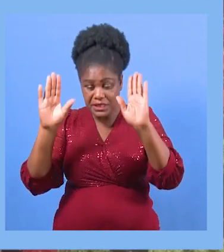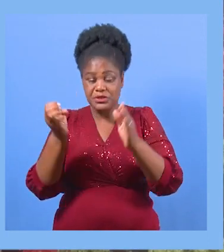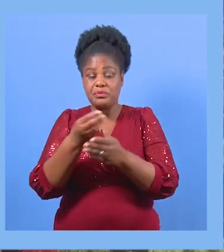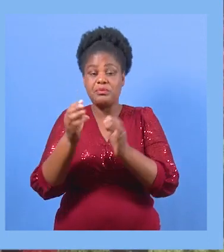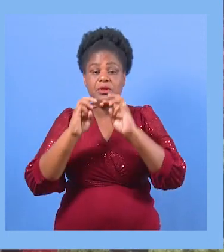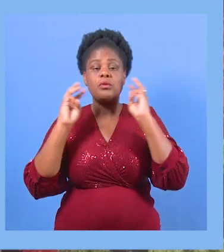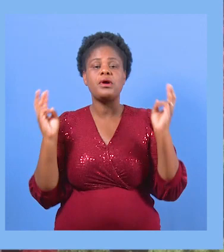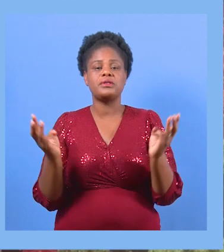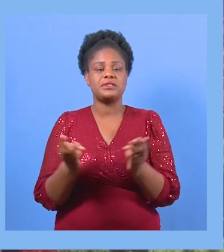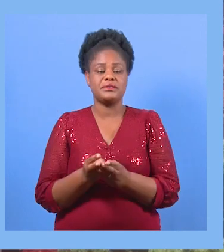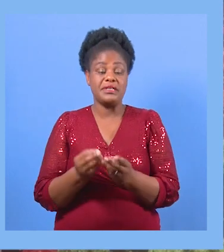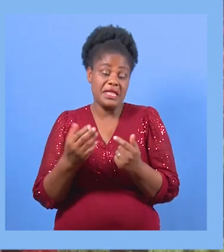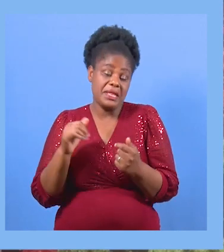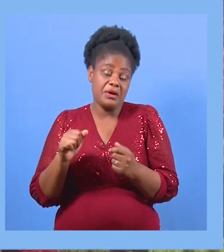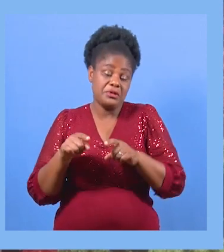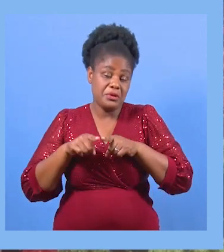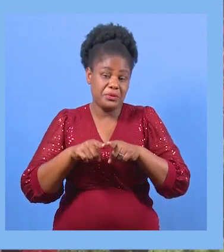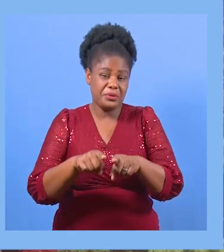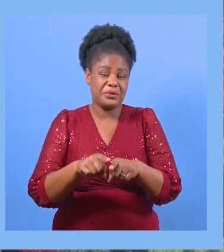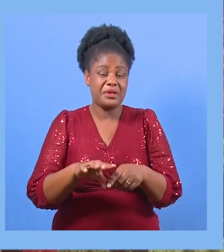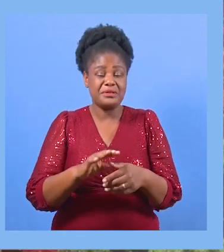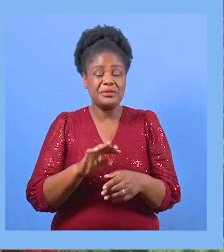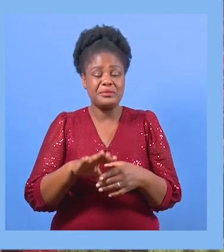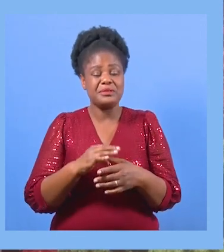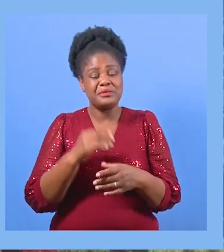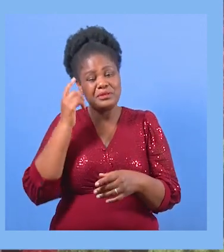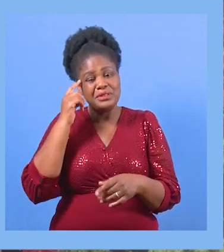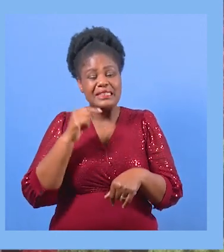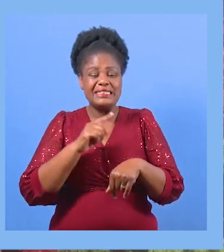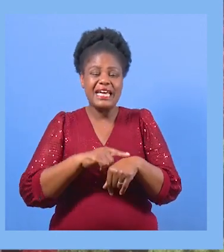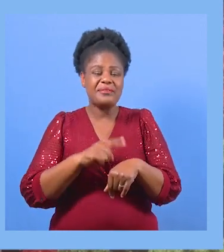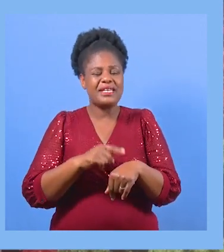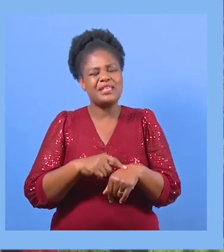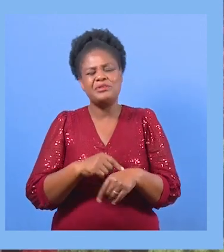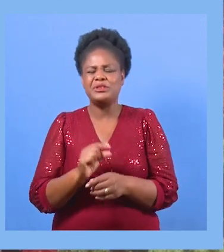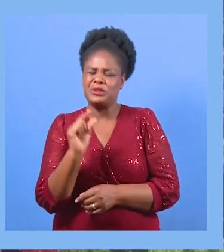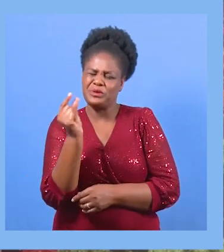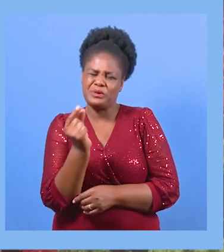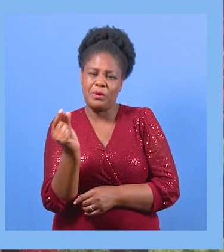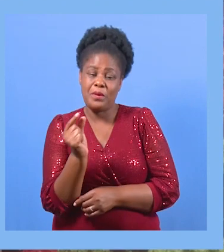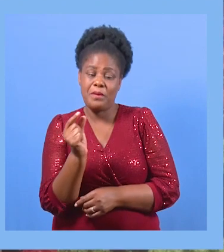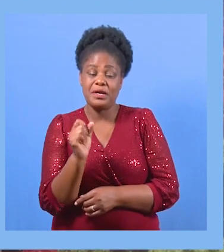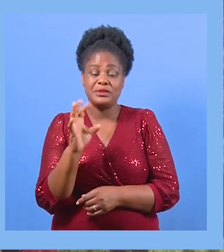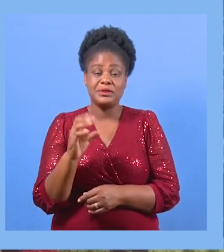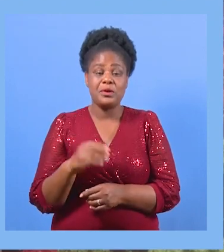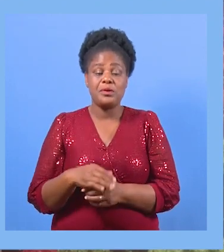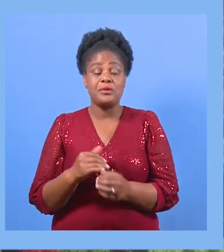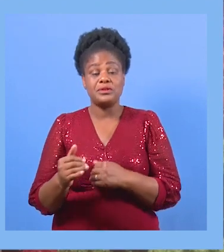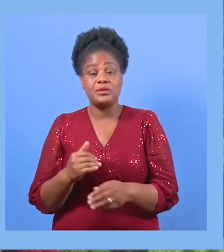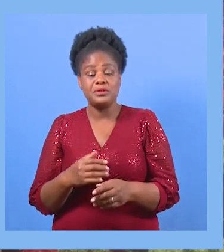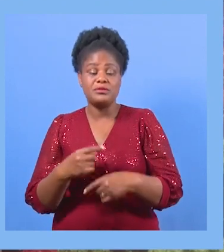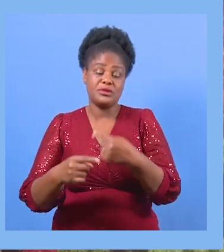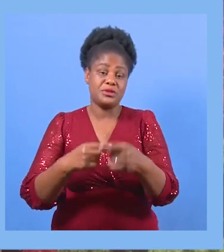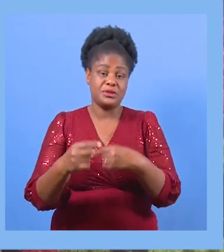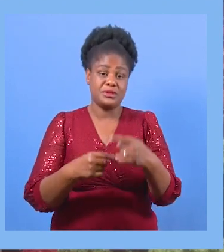tosarudza zvipiko. Munongoziva nguva yedu hainyatsokwanirana nenyaya dzedu dzinenge dzakakura idzi. Kana tisina kubvuraudza chirongwa chino,